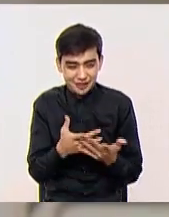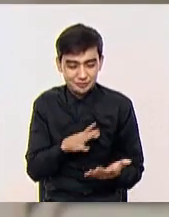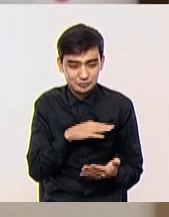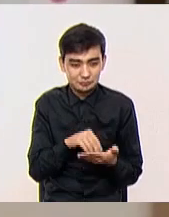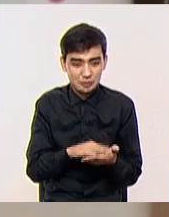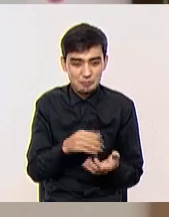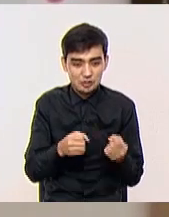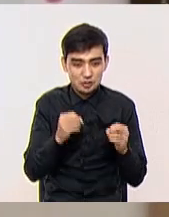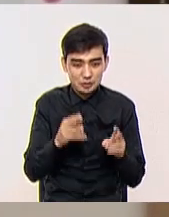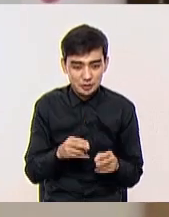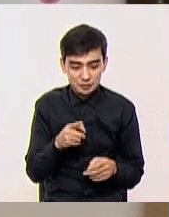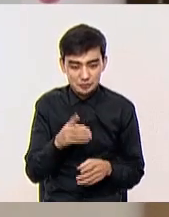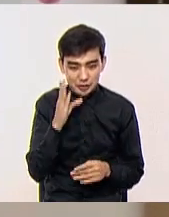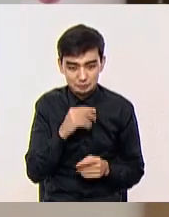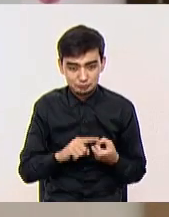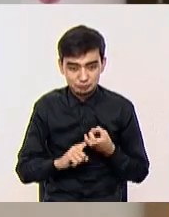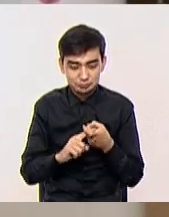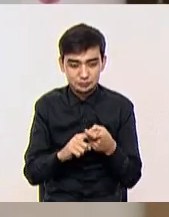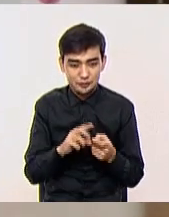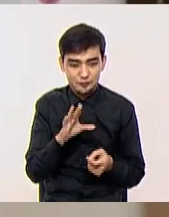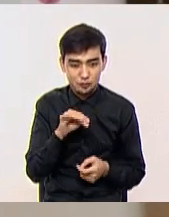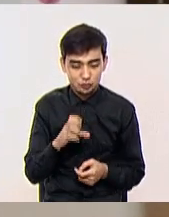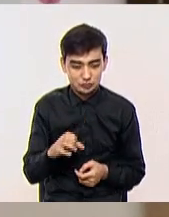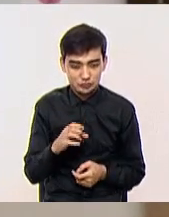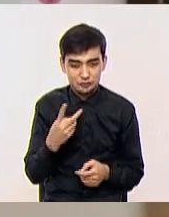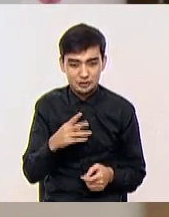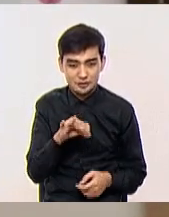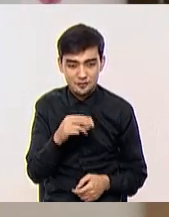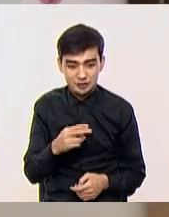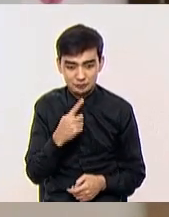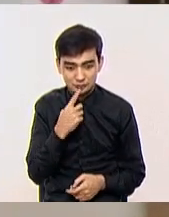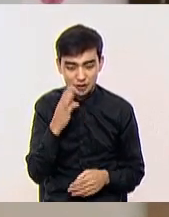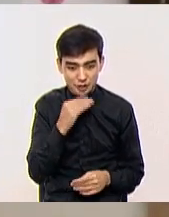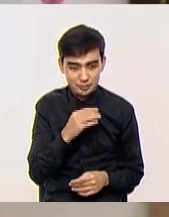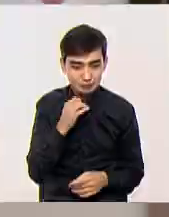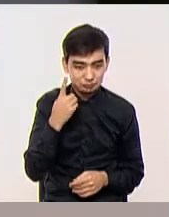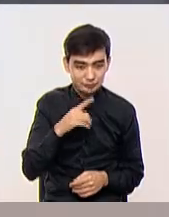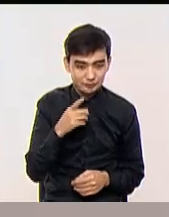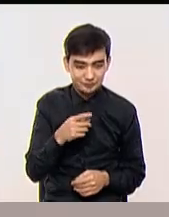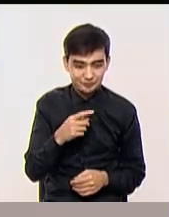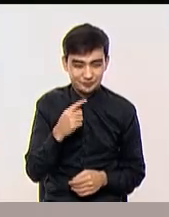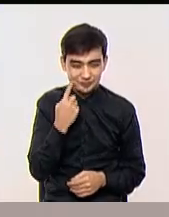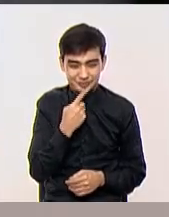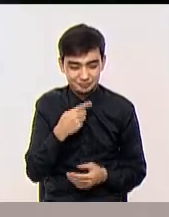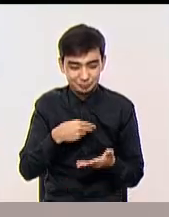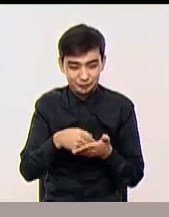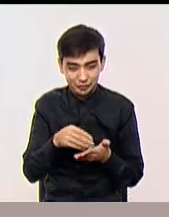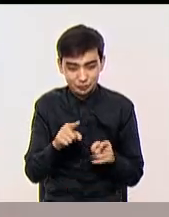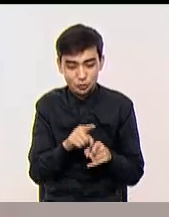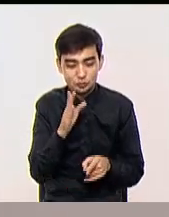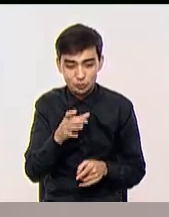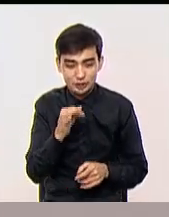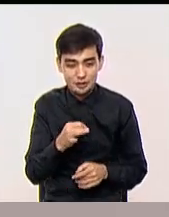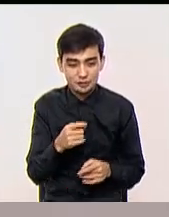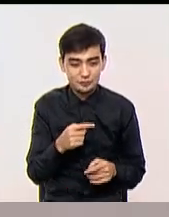принципу рецептов что позволяет создавать вкус 20 видов продуктов прототип облизывая имаго экрана может имитировать вкус и